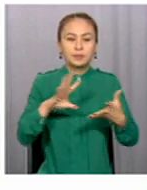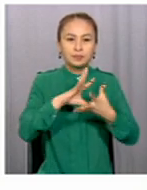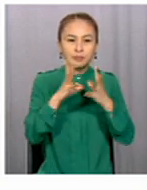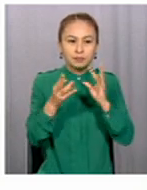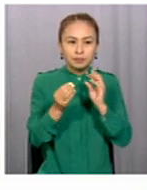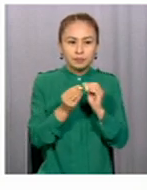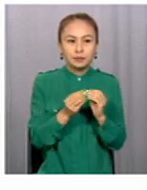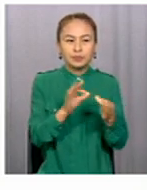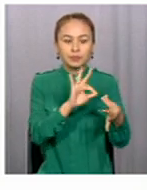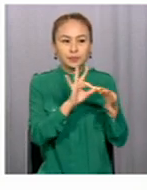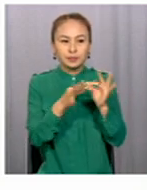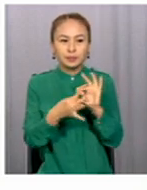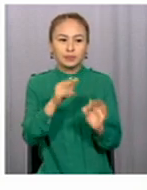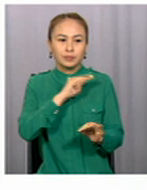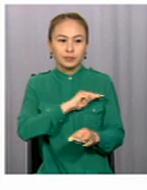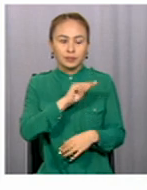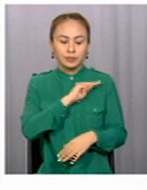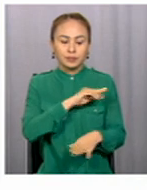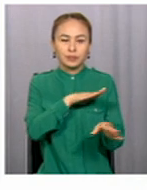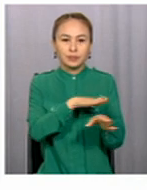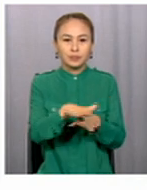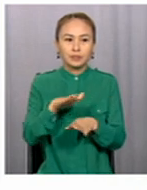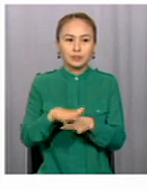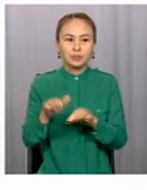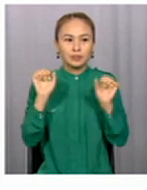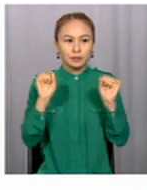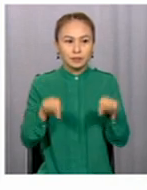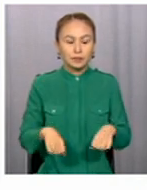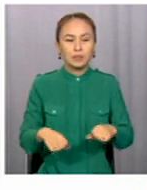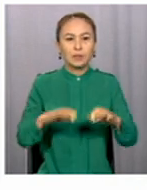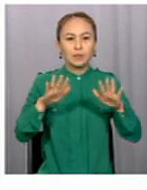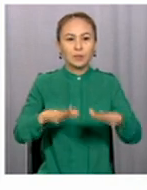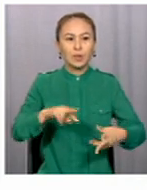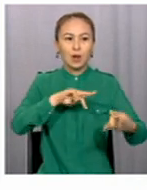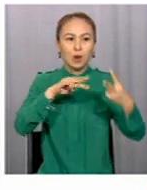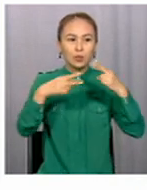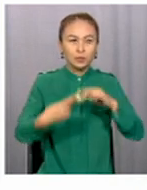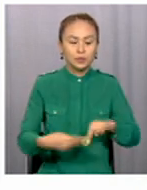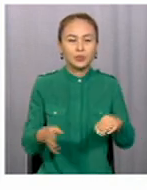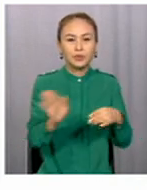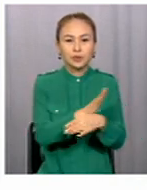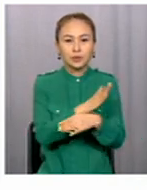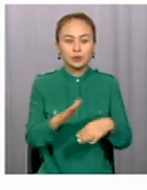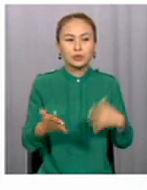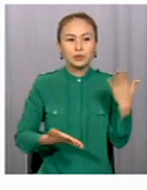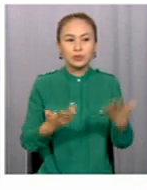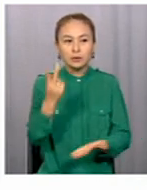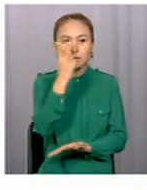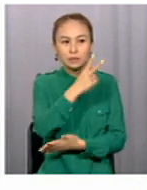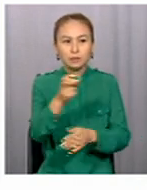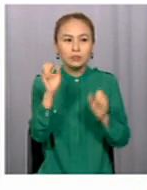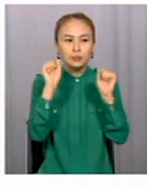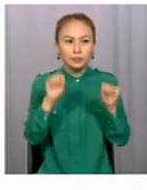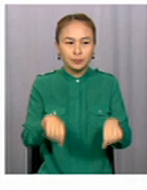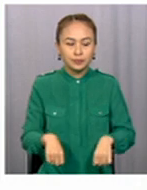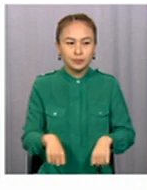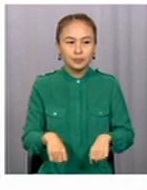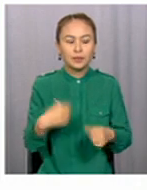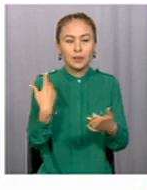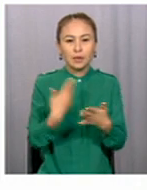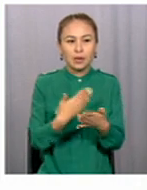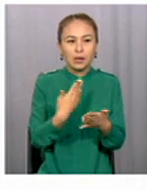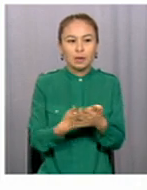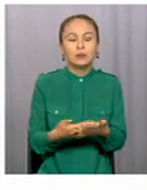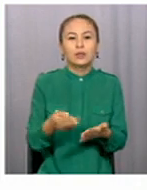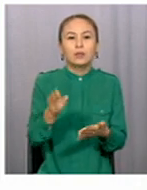да біз мәтінді ерекшелей аламыз. Орнын ауыстыру енді жеке-жеке тоқталып кететін болсақ, мысалы